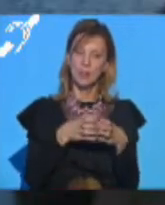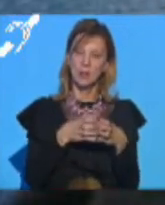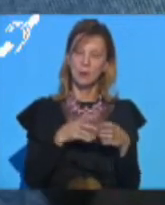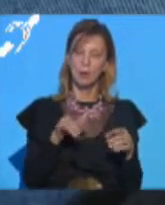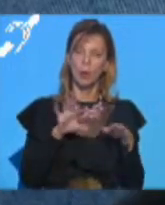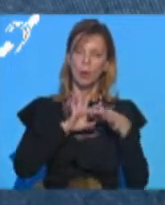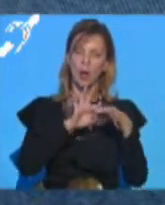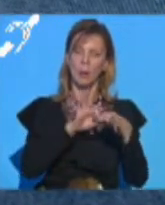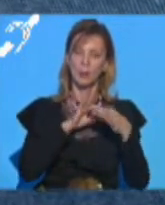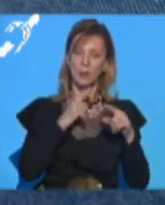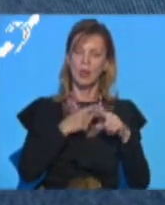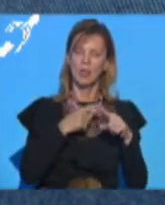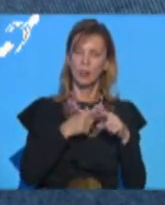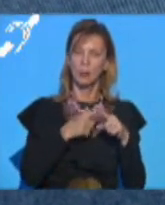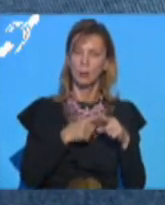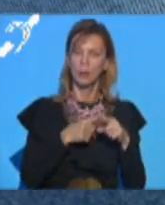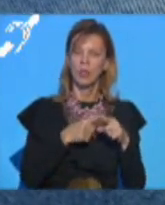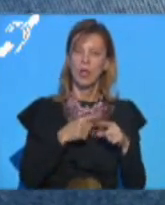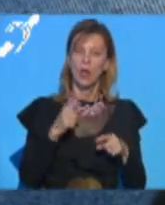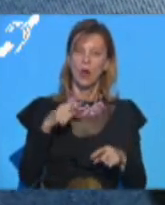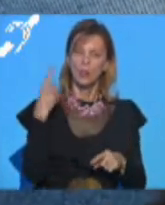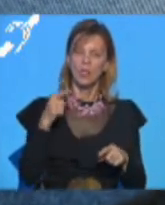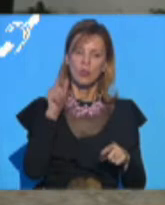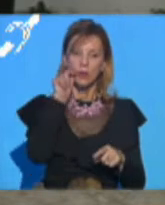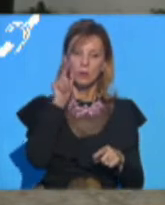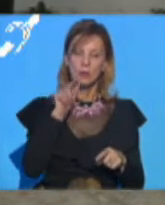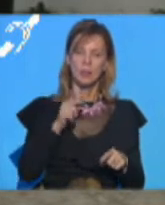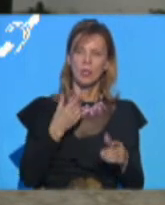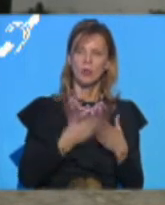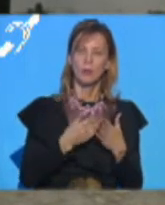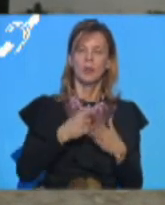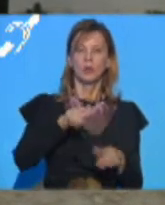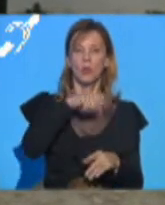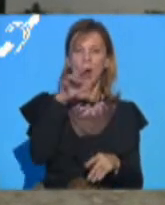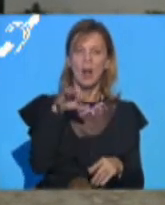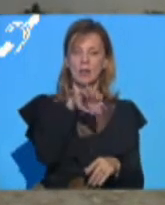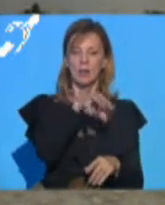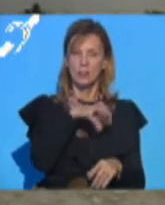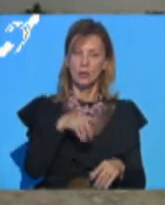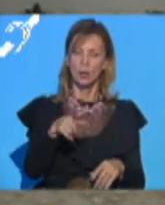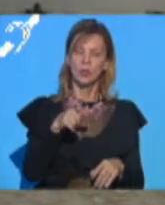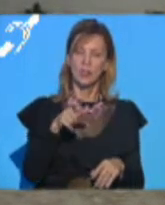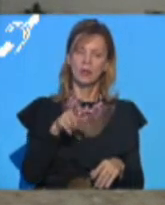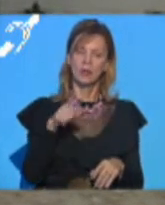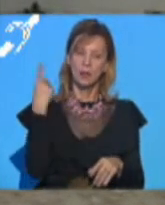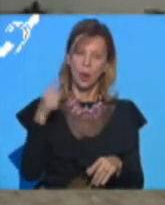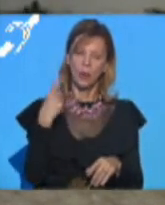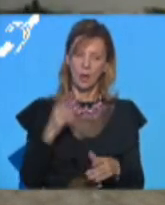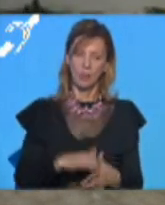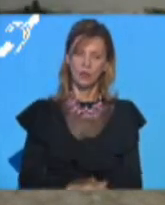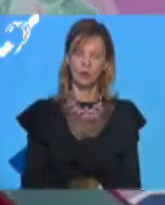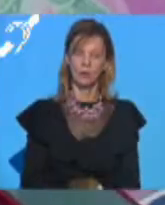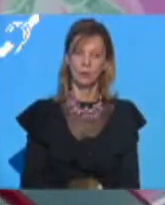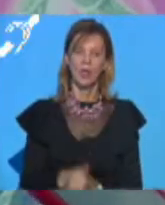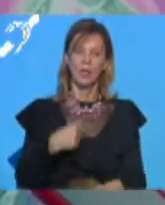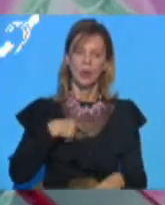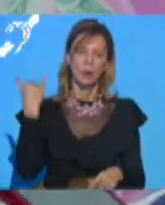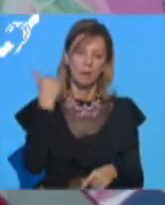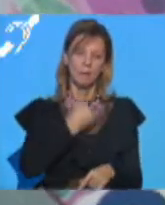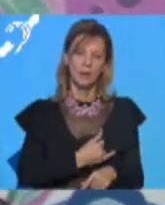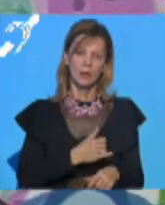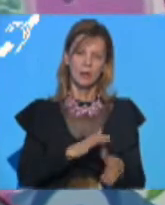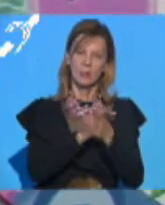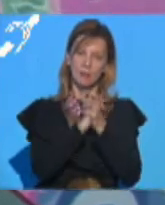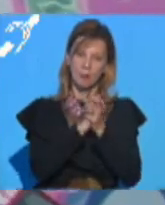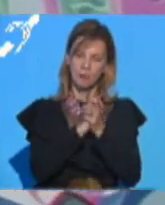proiect o colaborare cu municipalitatea, astfel încât și alte zone din oraș să fie înfrumusețate cu picturi murale artistice. Eu am venit doar ca să